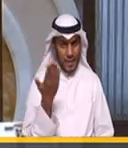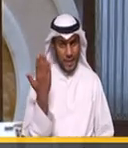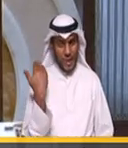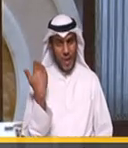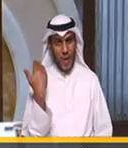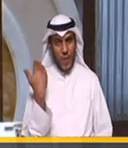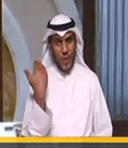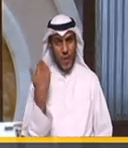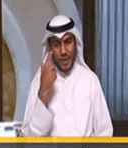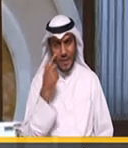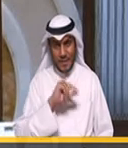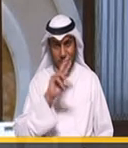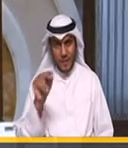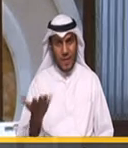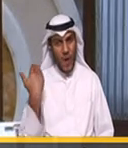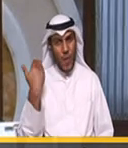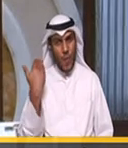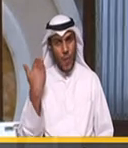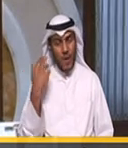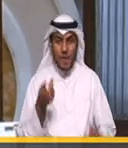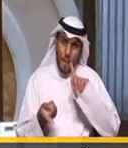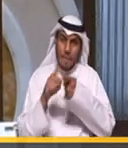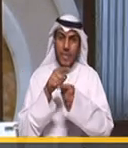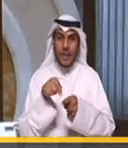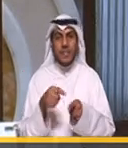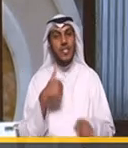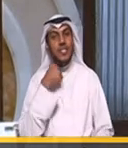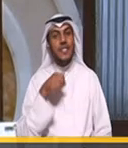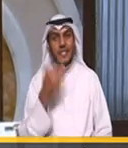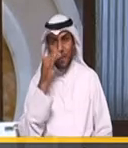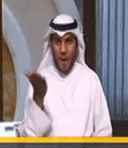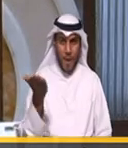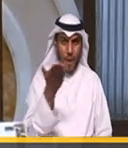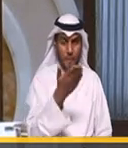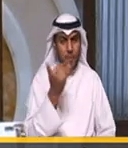اللي ليسوا كفء في أن يتحملوا هذا المسؤولية.